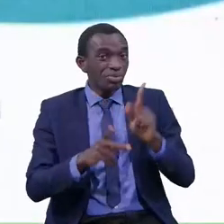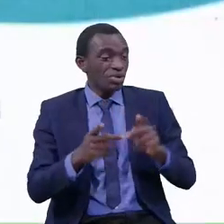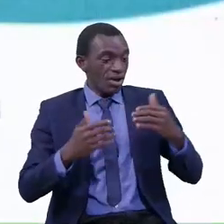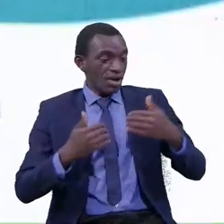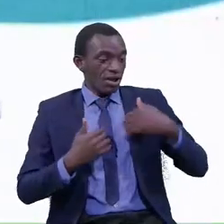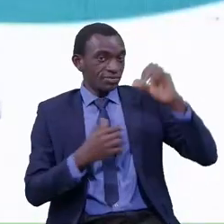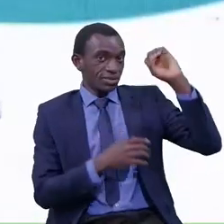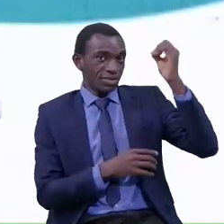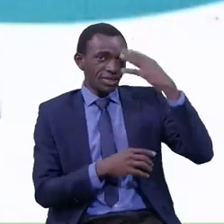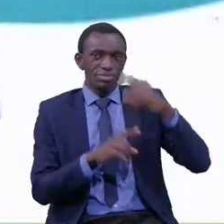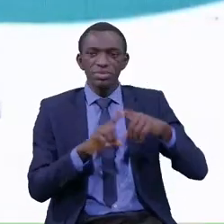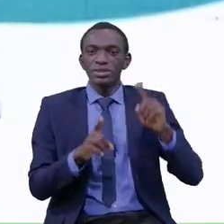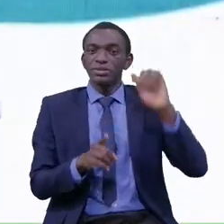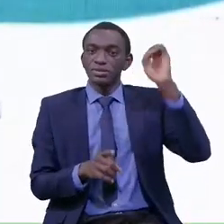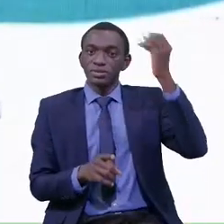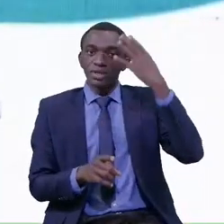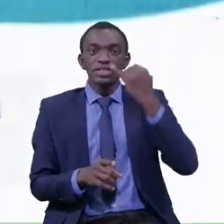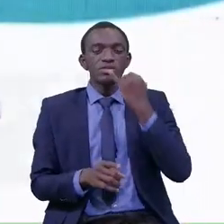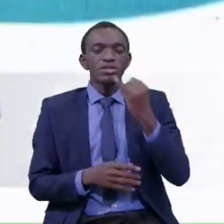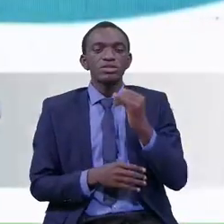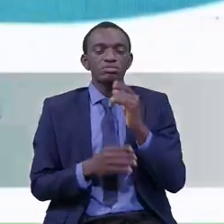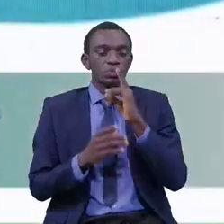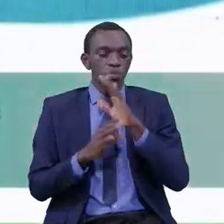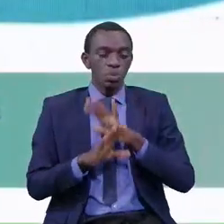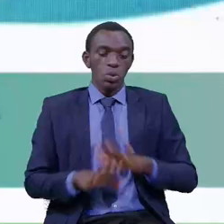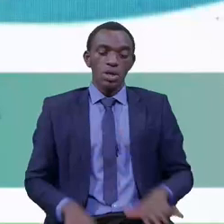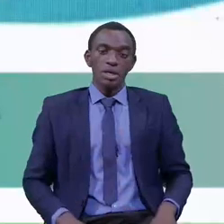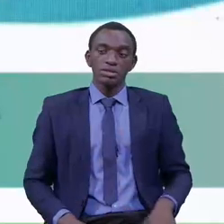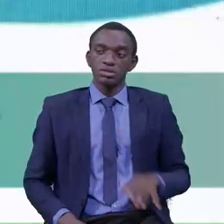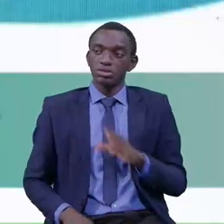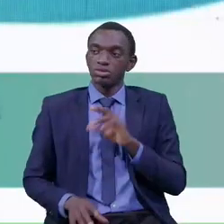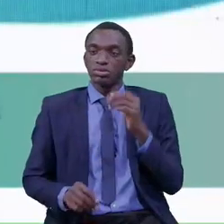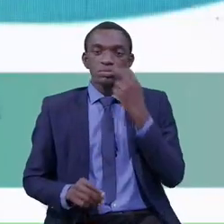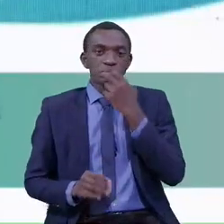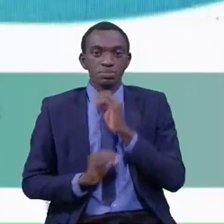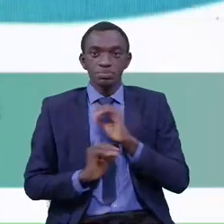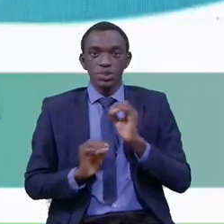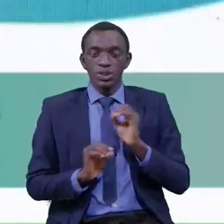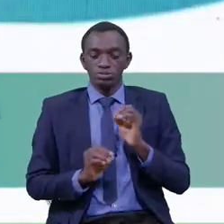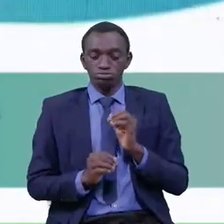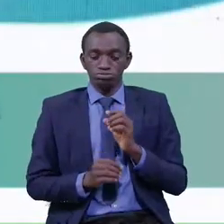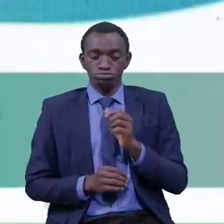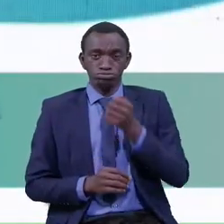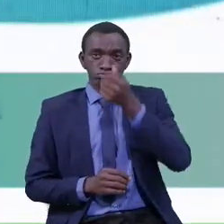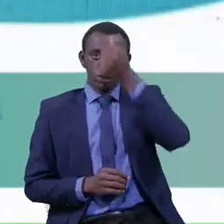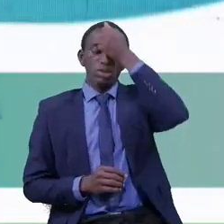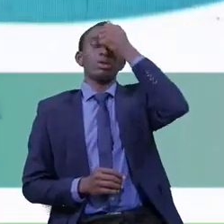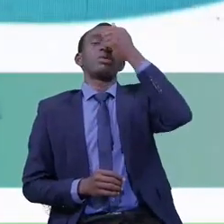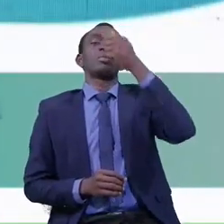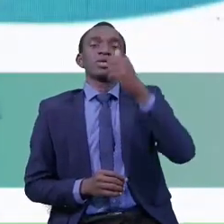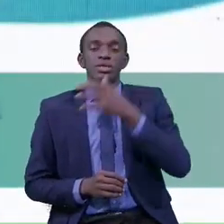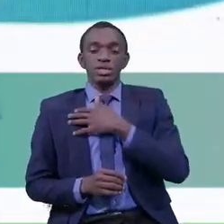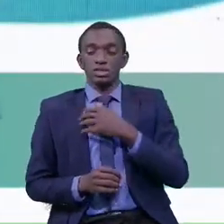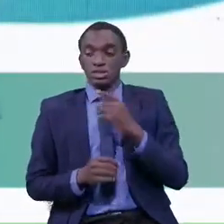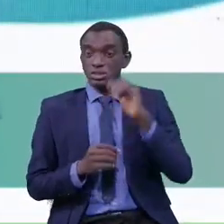grâce. La grâce est là, tranquille, silencieuse, dormante. Et ne dit